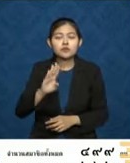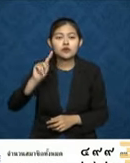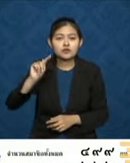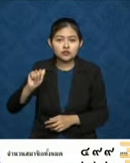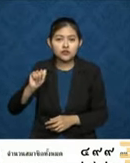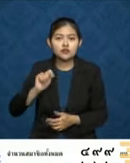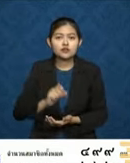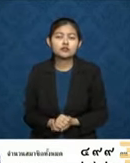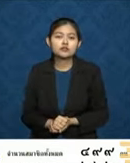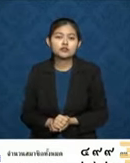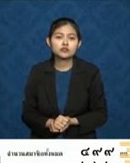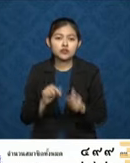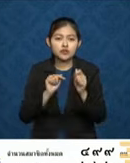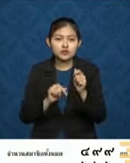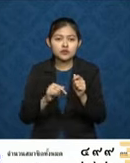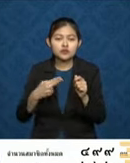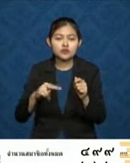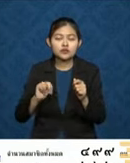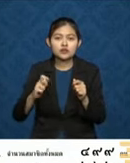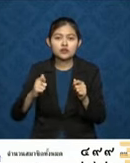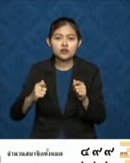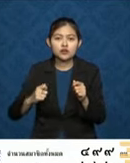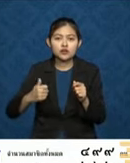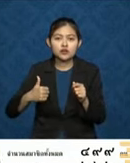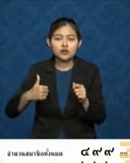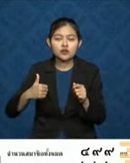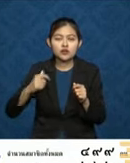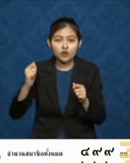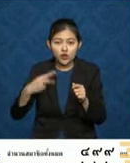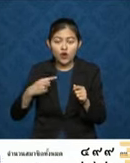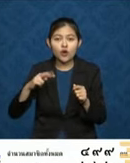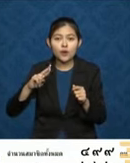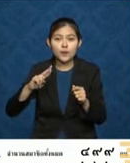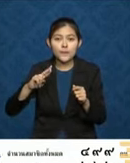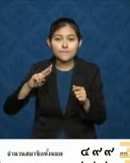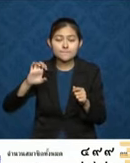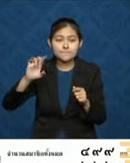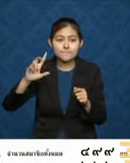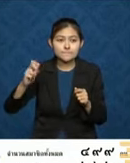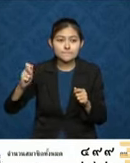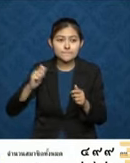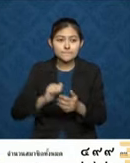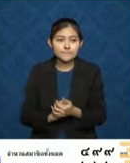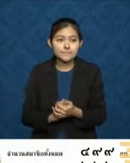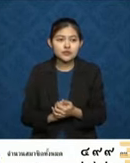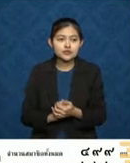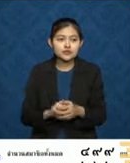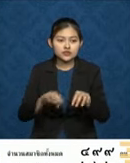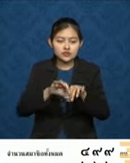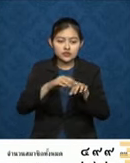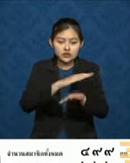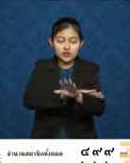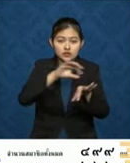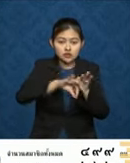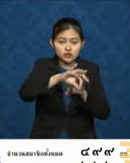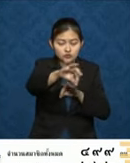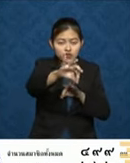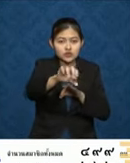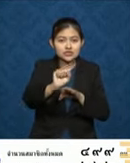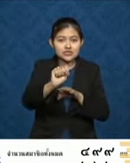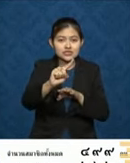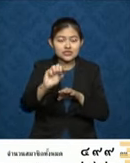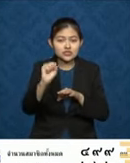สมเด็จเจริญอำเภอหนองปึปือจังหวัดกาจนบุรีว่าถนนสายม่วงเท่าไปยังอำเภอศรีสวัดจังหวัดกาจนบุรีไม่มี